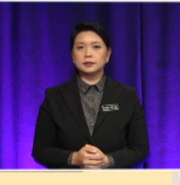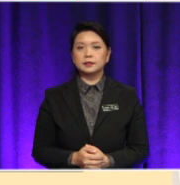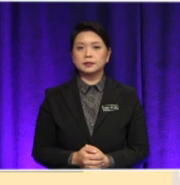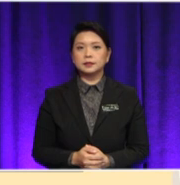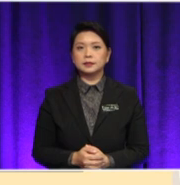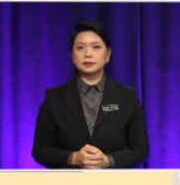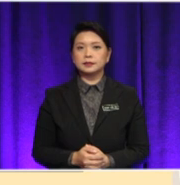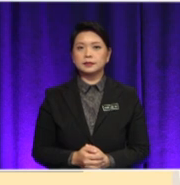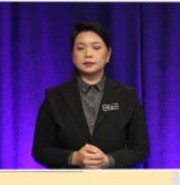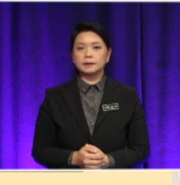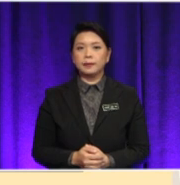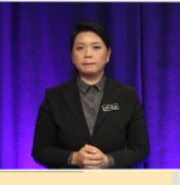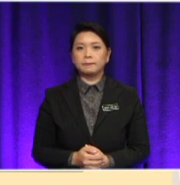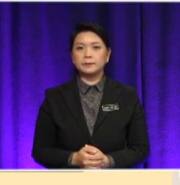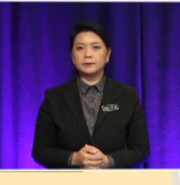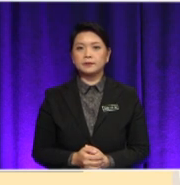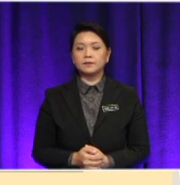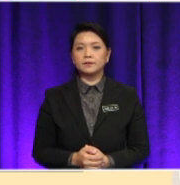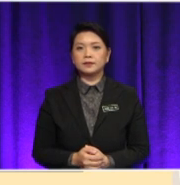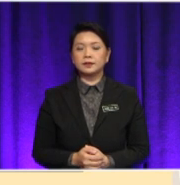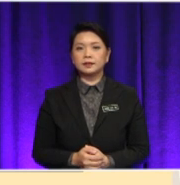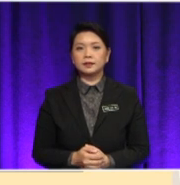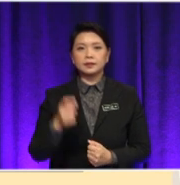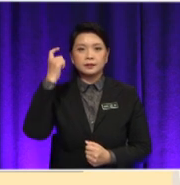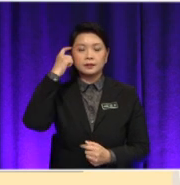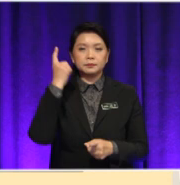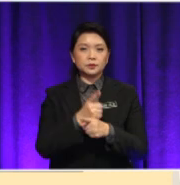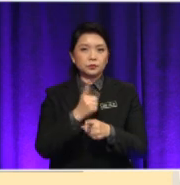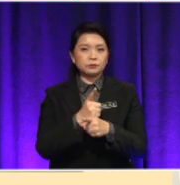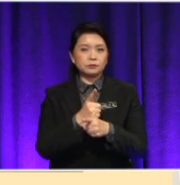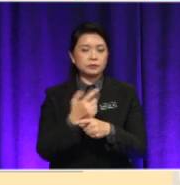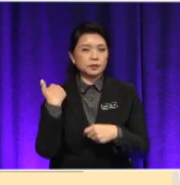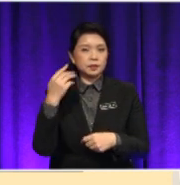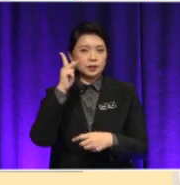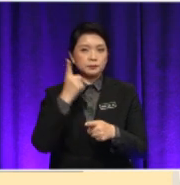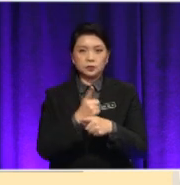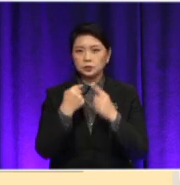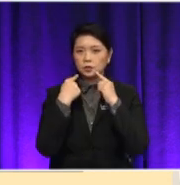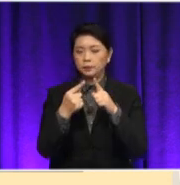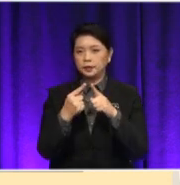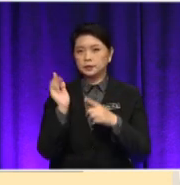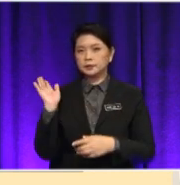Tak nak ubah ke? Fikir betul. Fikir masa-masa. Pejam mata.